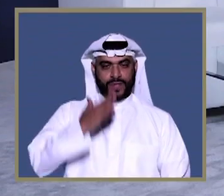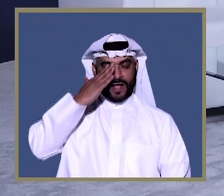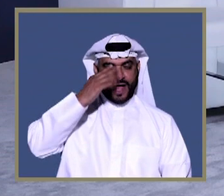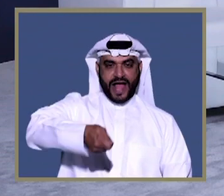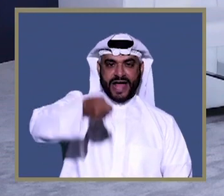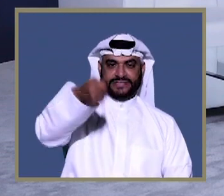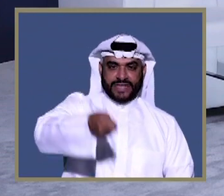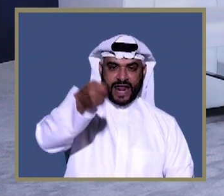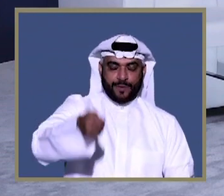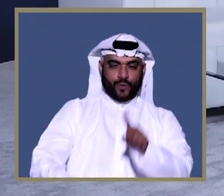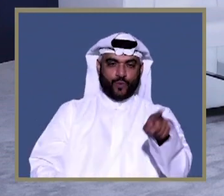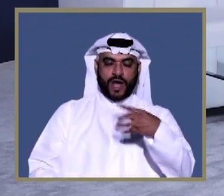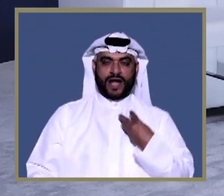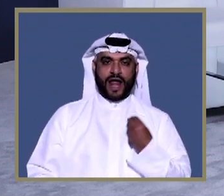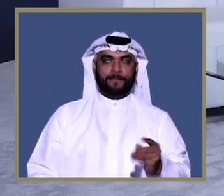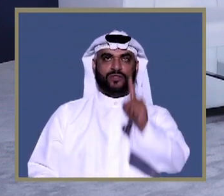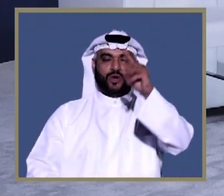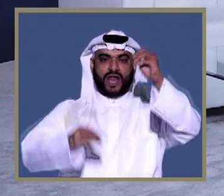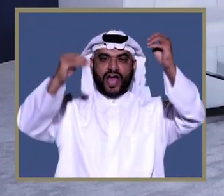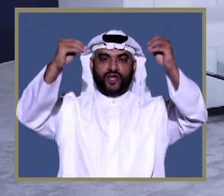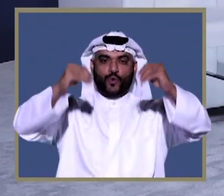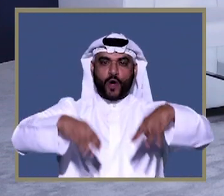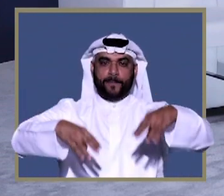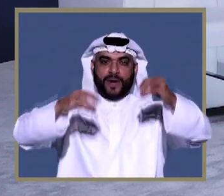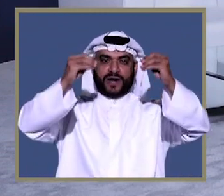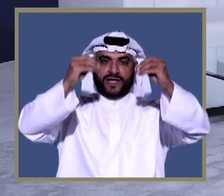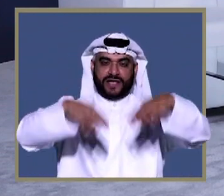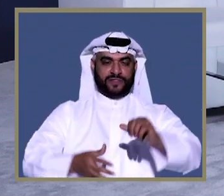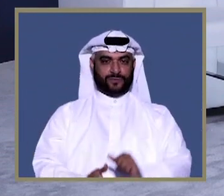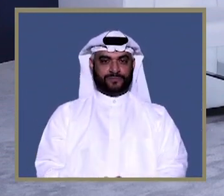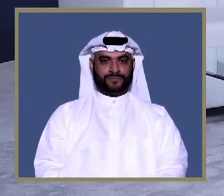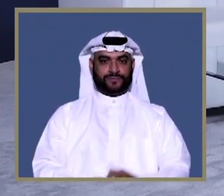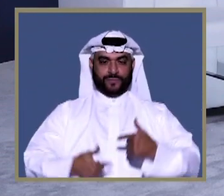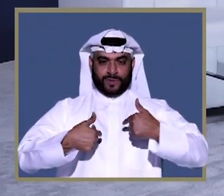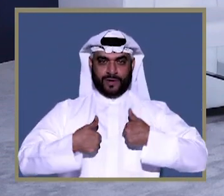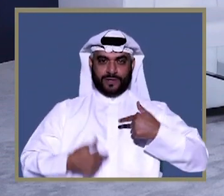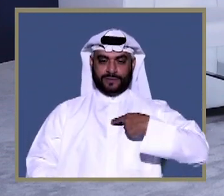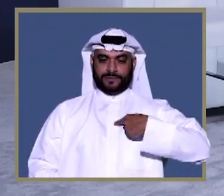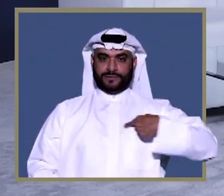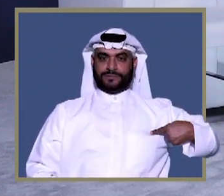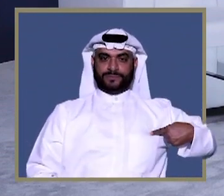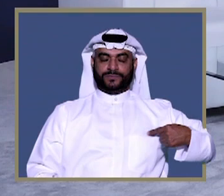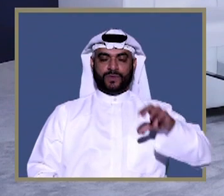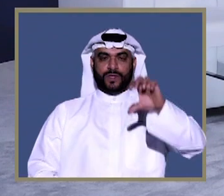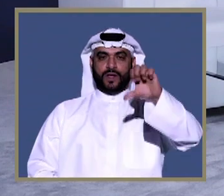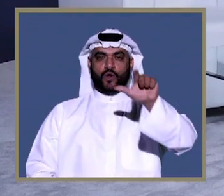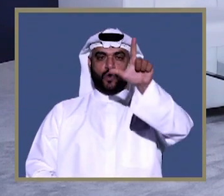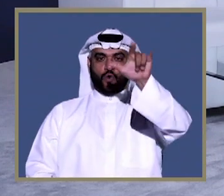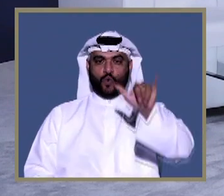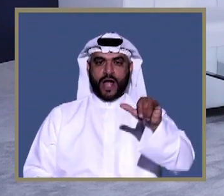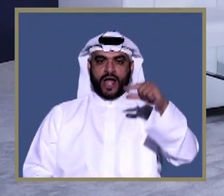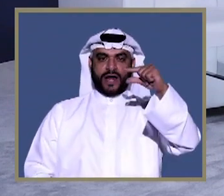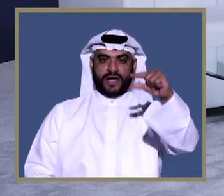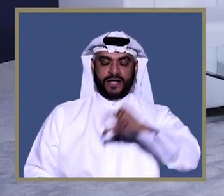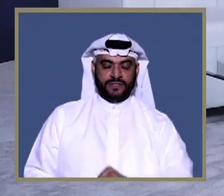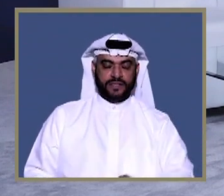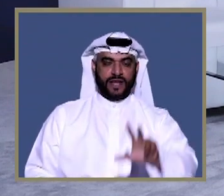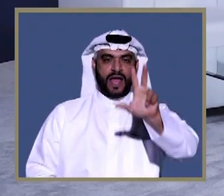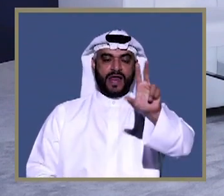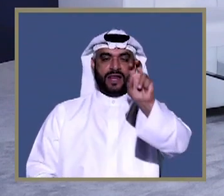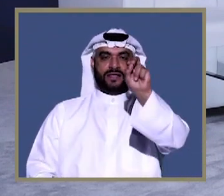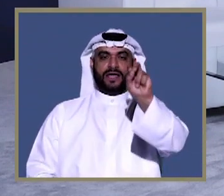السلام عليكم ورحمة الله وبركاته. معكم مرشح الدائرة الأولى